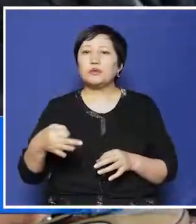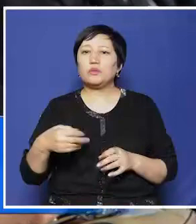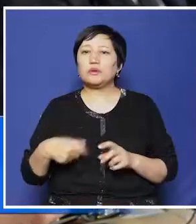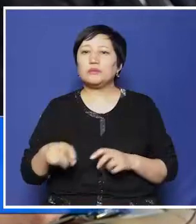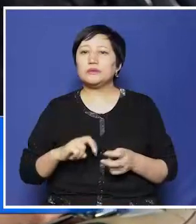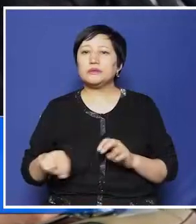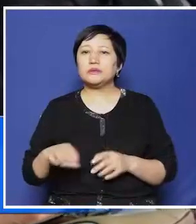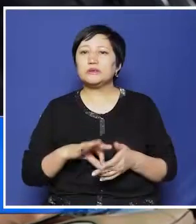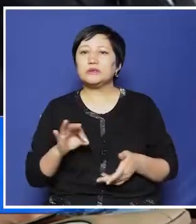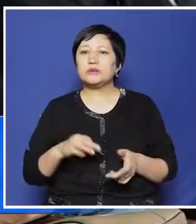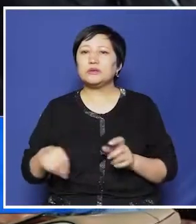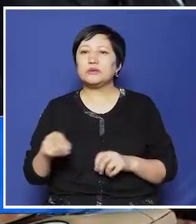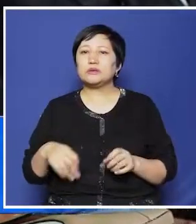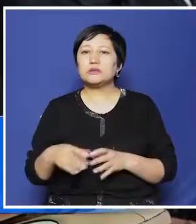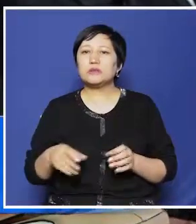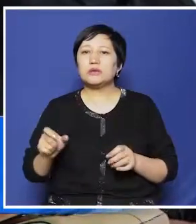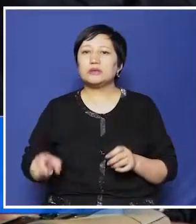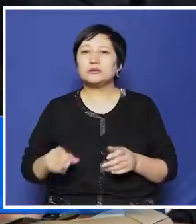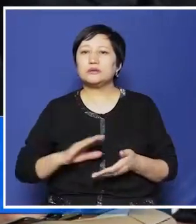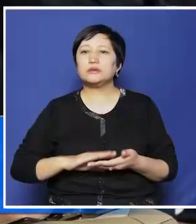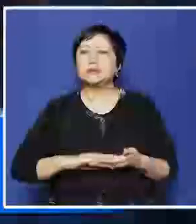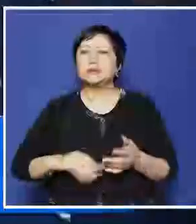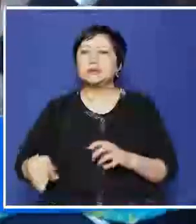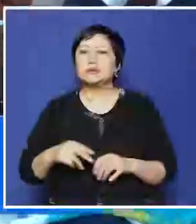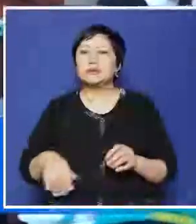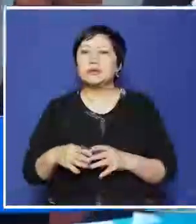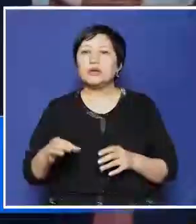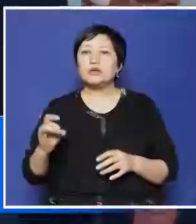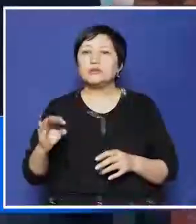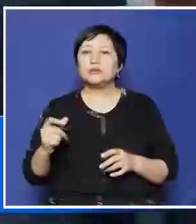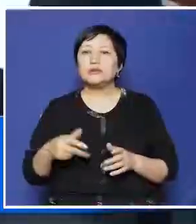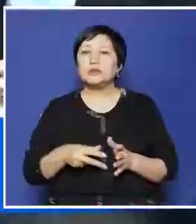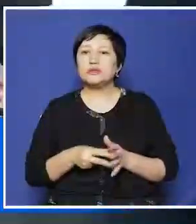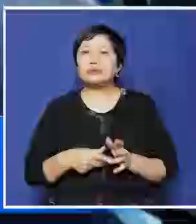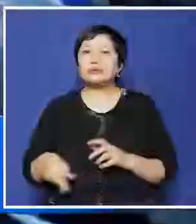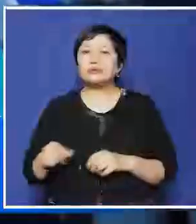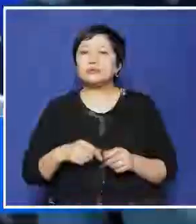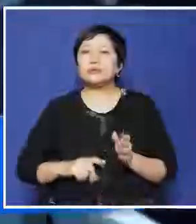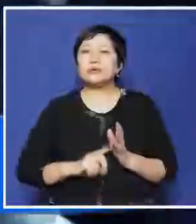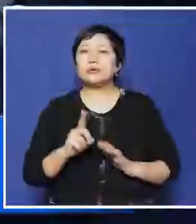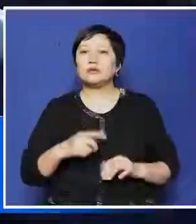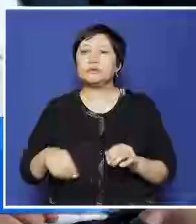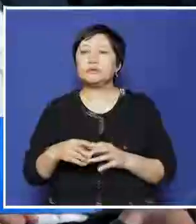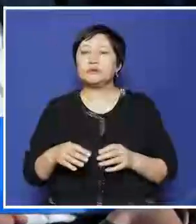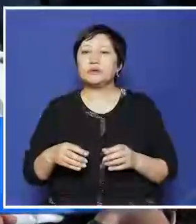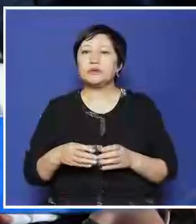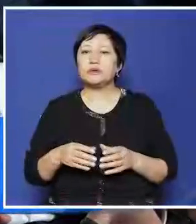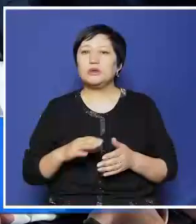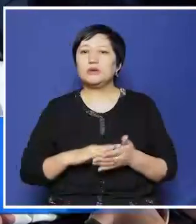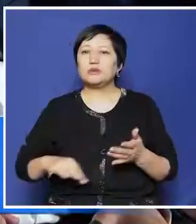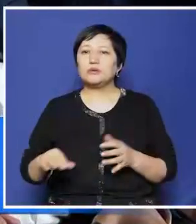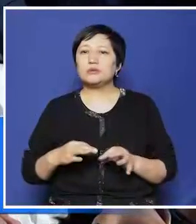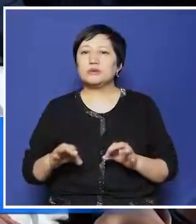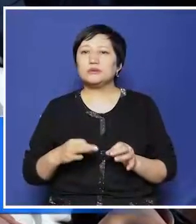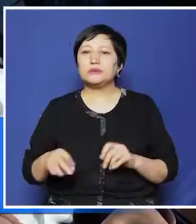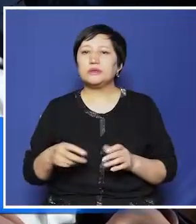округтер бойынша сайлауға түсетін кандидаттарды таныстырды. Республика көлемінде 800 мыңнан аса мүшесі бар саяси ұйымның тізімі